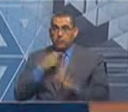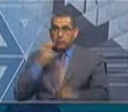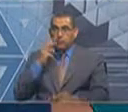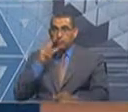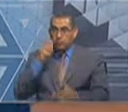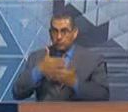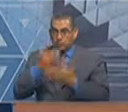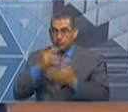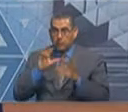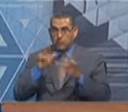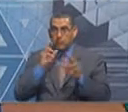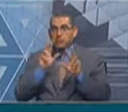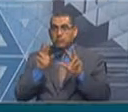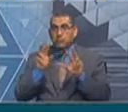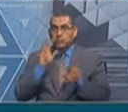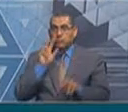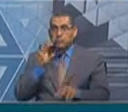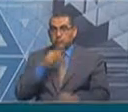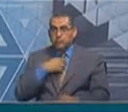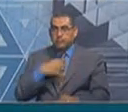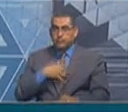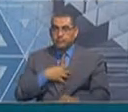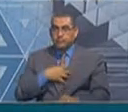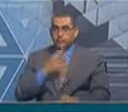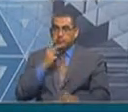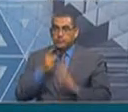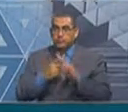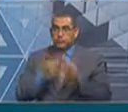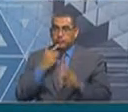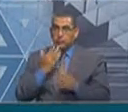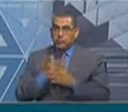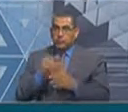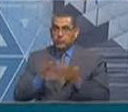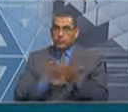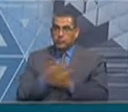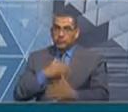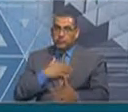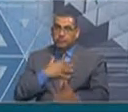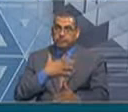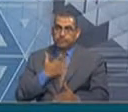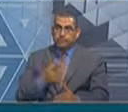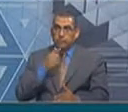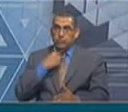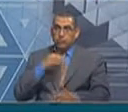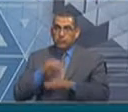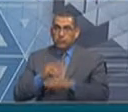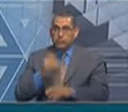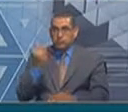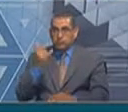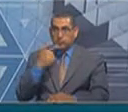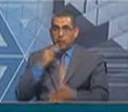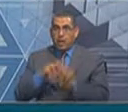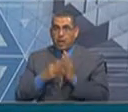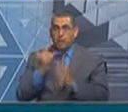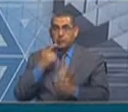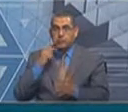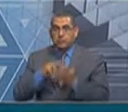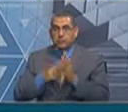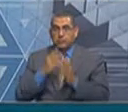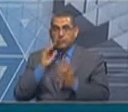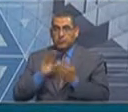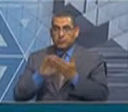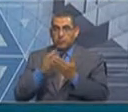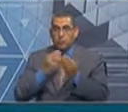الصور على التلفزيون أشعر بتأثر شديد حيال ذلك. اسمحوا لي بالتأكيد على أننا سندعم